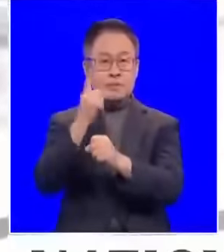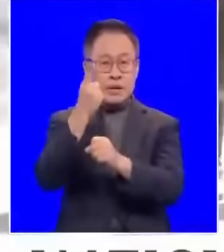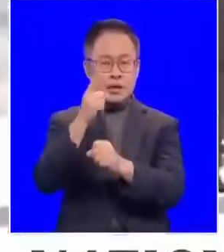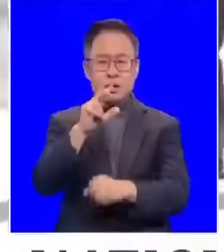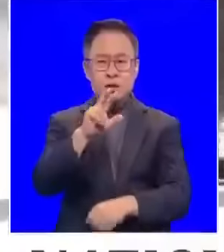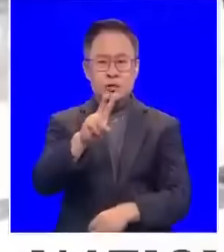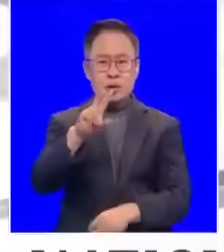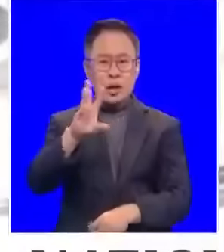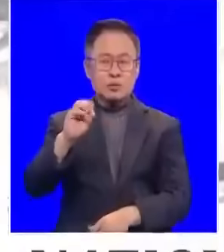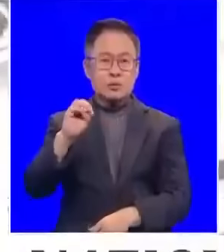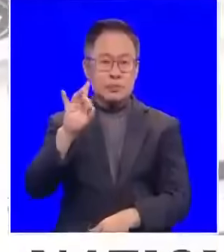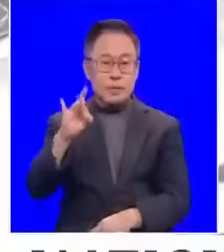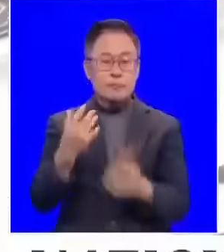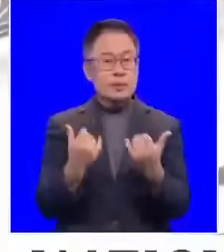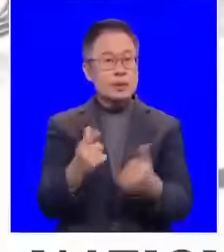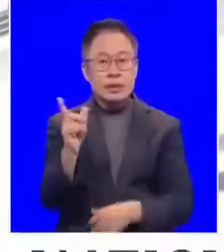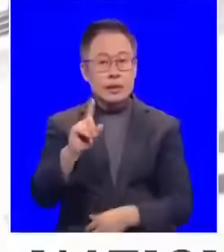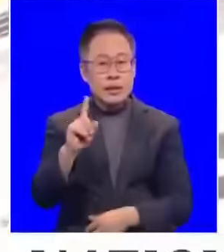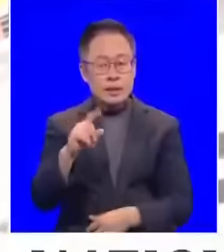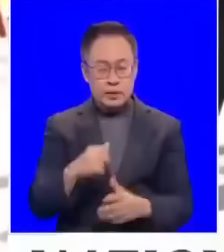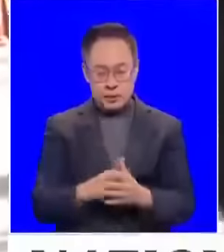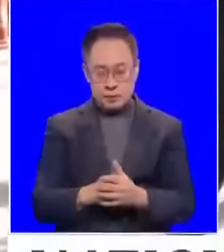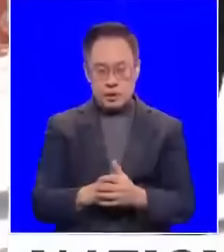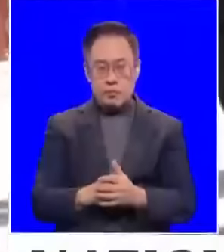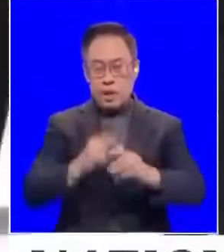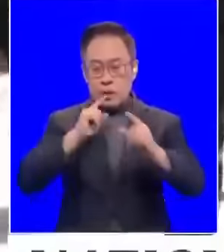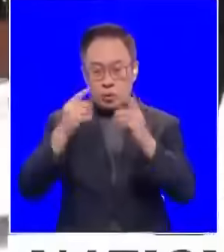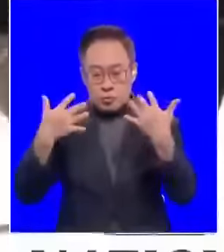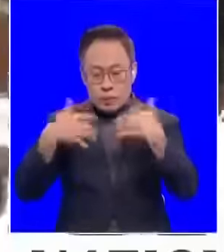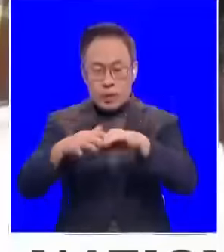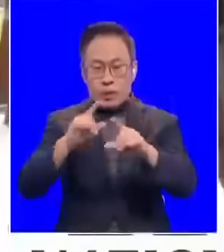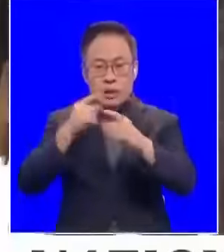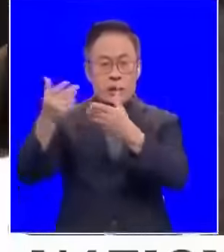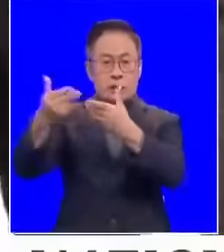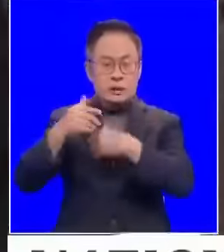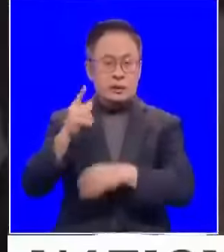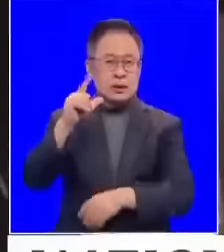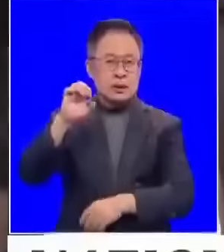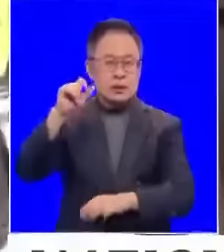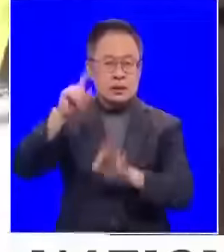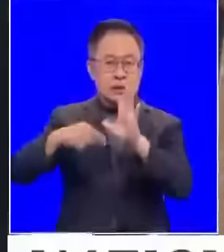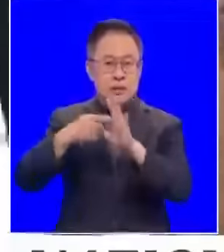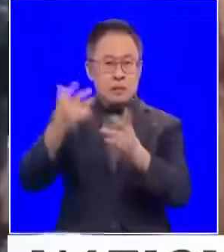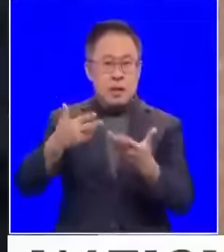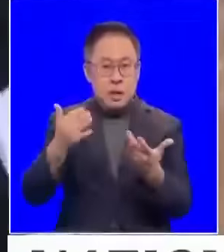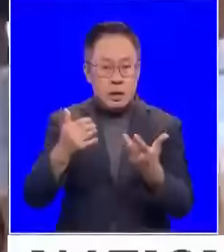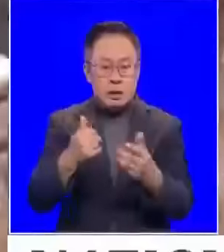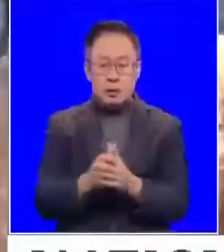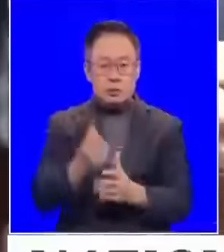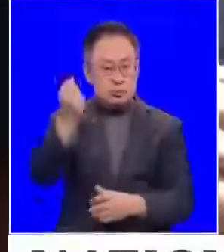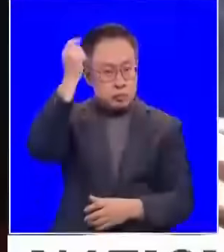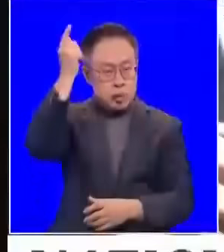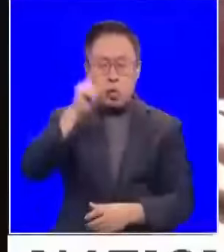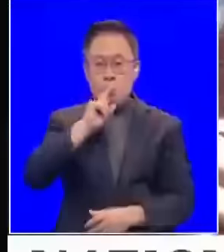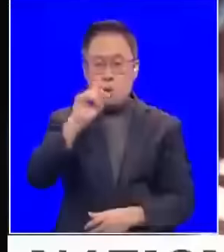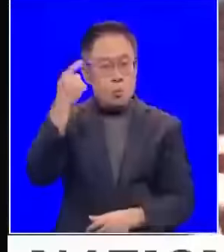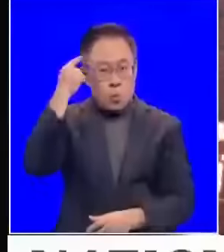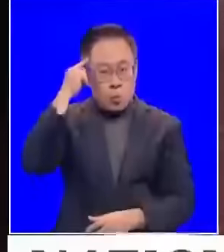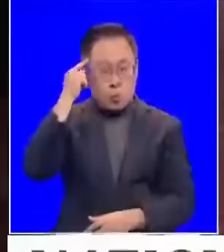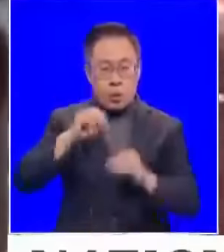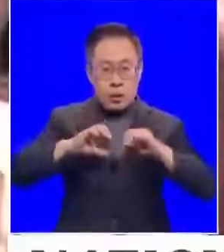ซึ่งผู้สื่อข่าวก็ได้สอบถามแล้วค่ะว่าเรื่องนี้เนี่ยเป็นจริงอย่างไรนะคะนางสาวแพทองธารบอกว่ายังไม่แน่ใจว่าเป็นภาคเอกชนหรือว่ารัฐบาล